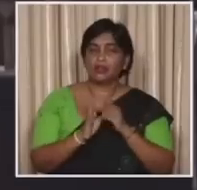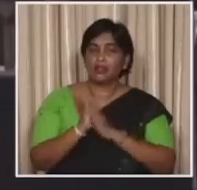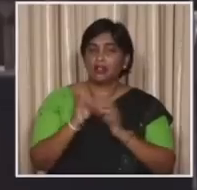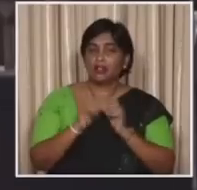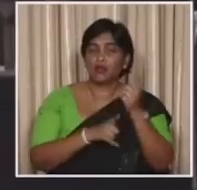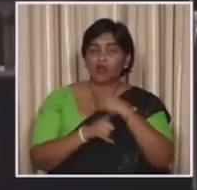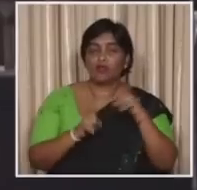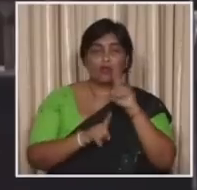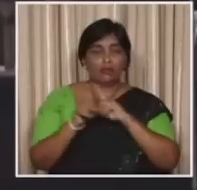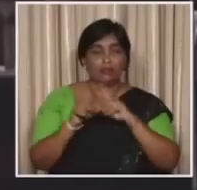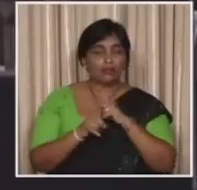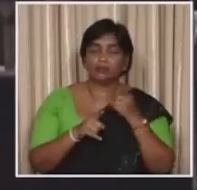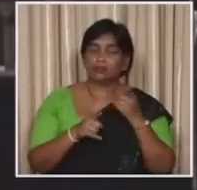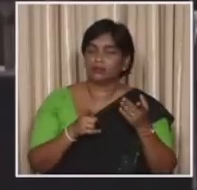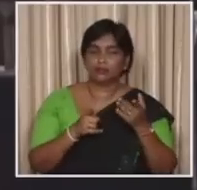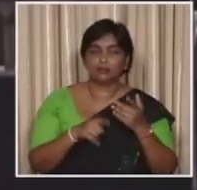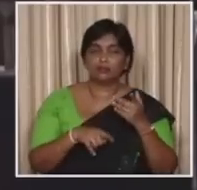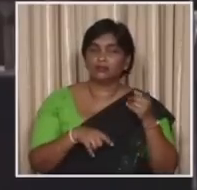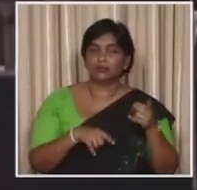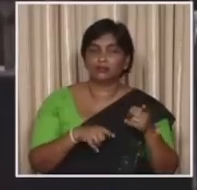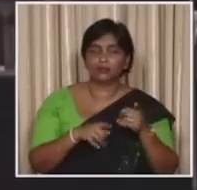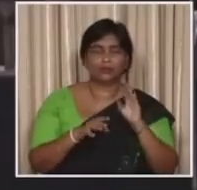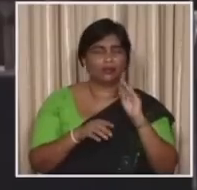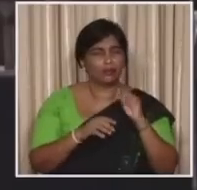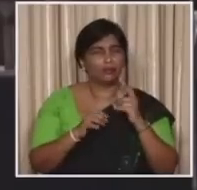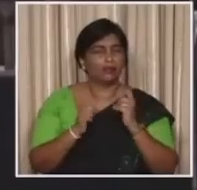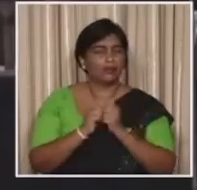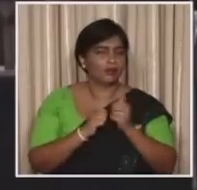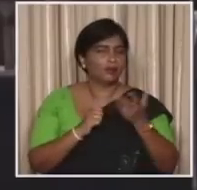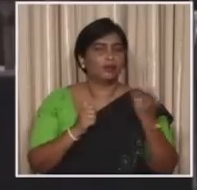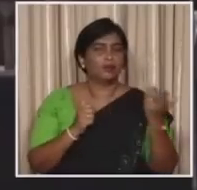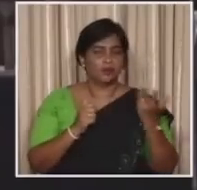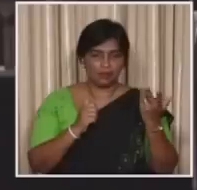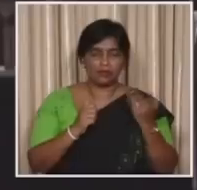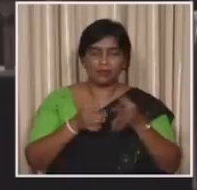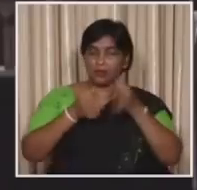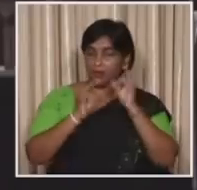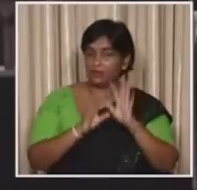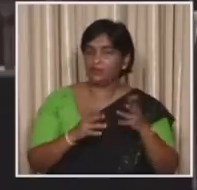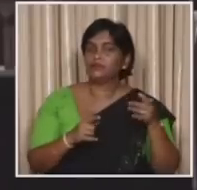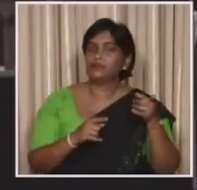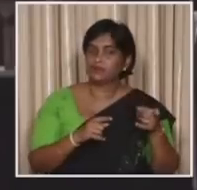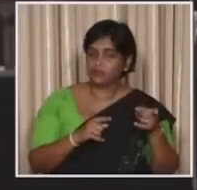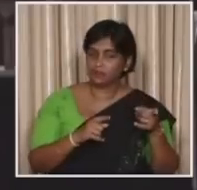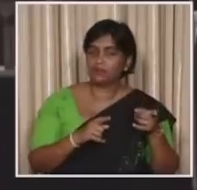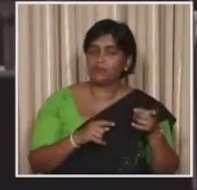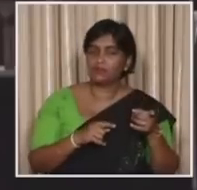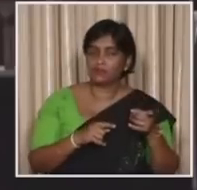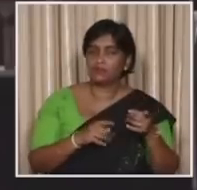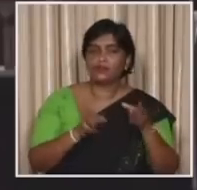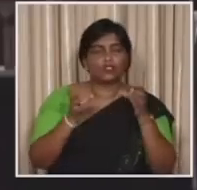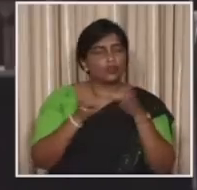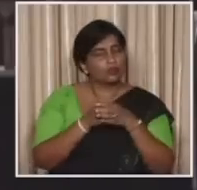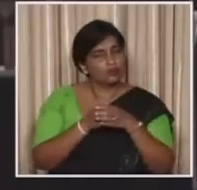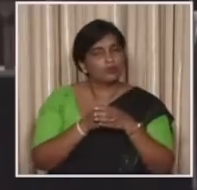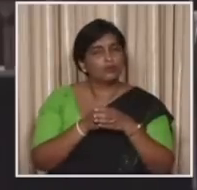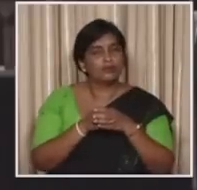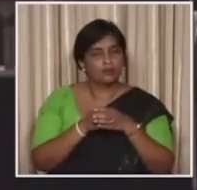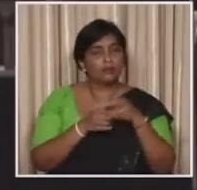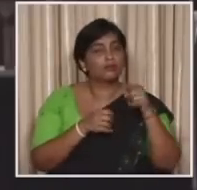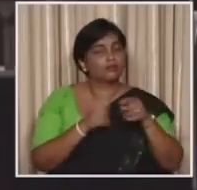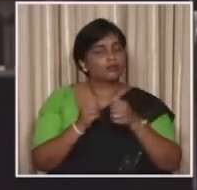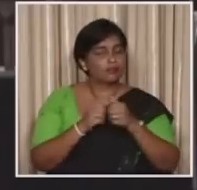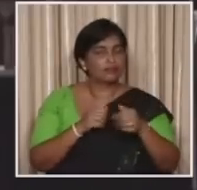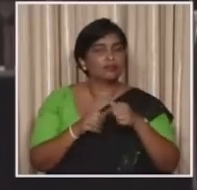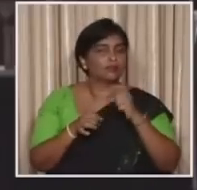ඔක්කොම කතා කරන්න ගියාම කරු කතානායකතුමනේ එතන යම් දේවල් කරගන්න බැරි වෙනවා. විධිමත් විදියට ඒ නිසා කුඩා කමිටුවක් දාලා ඒ